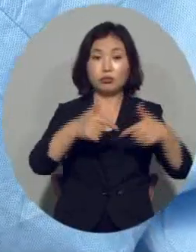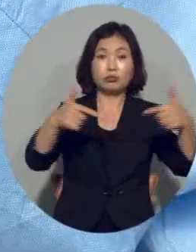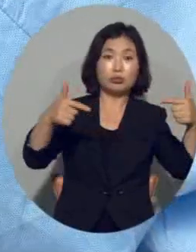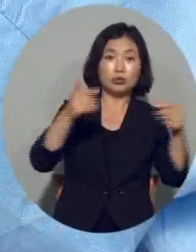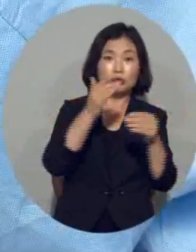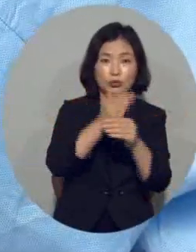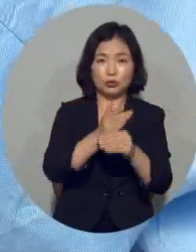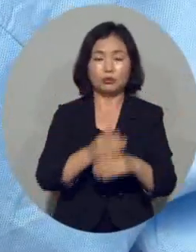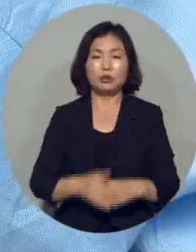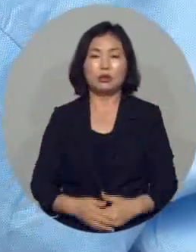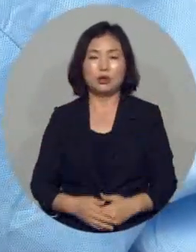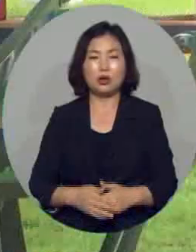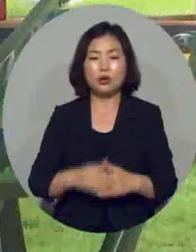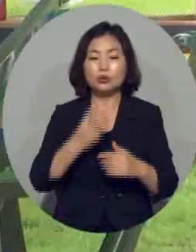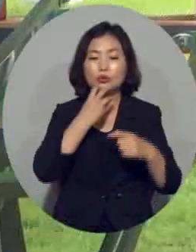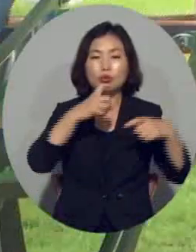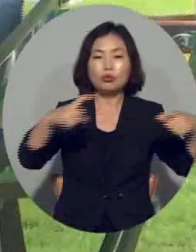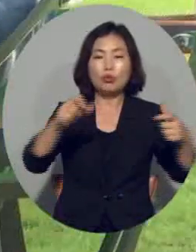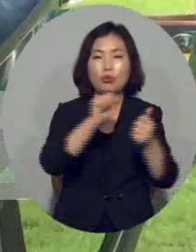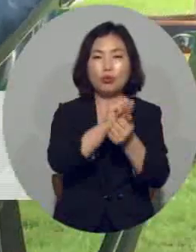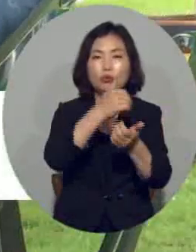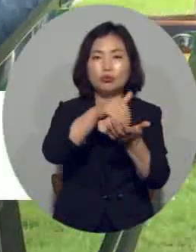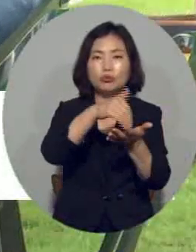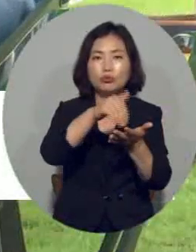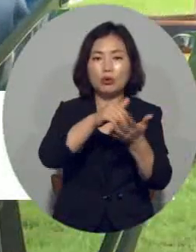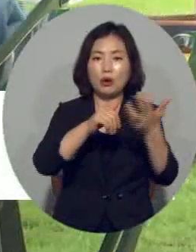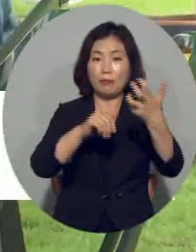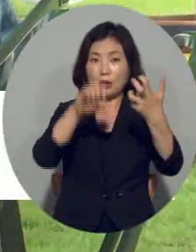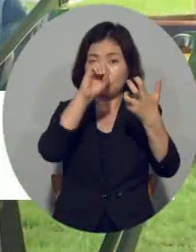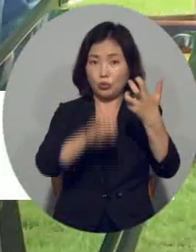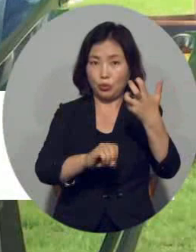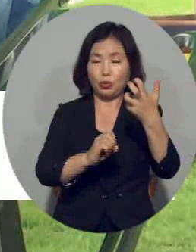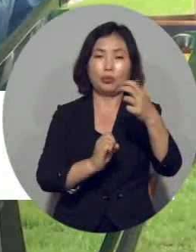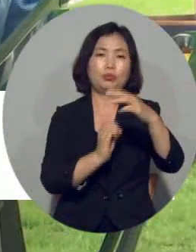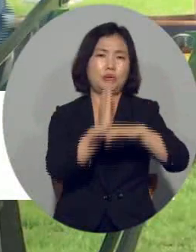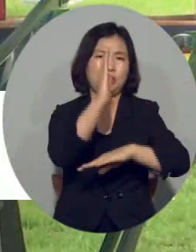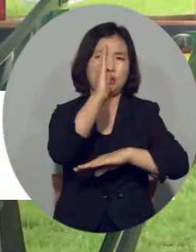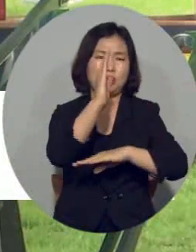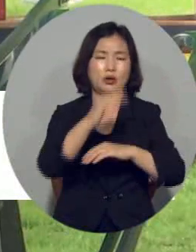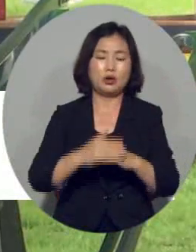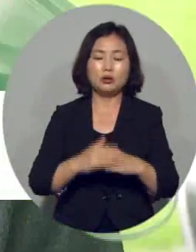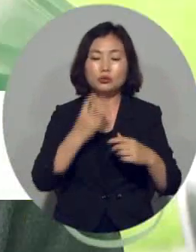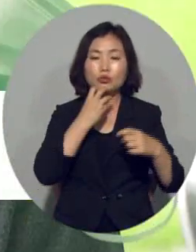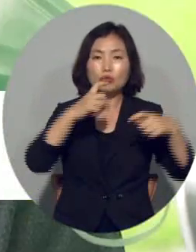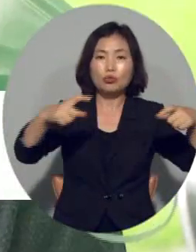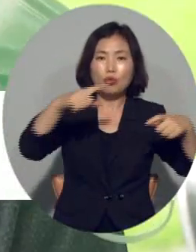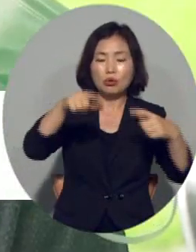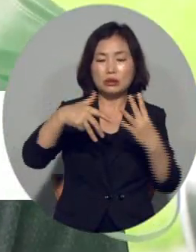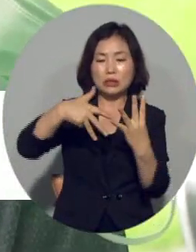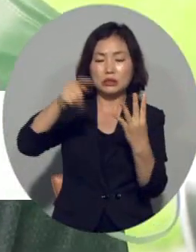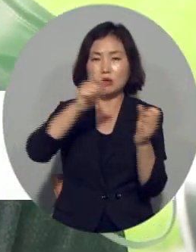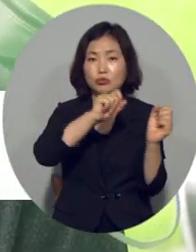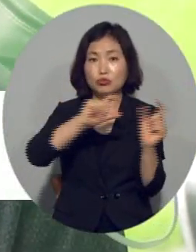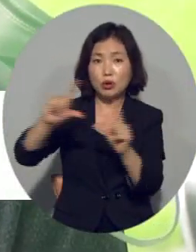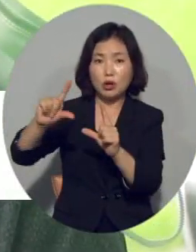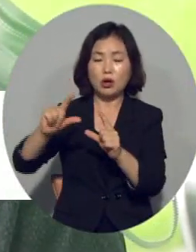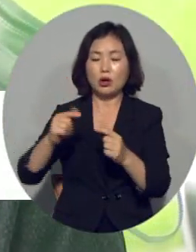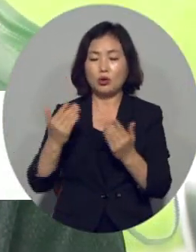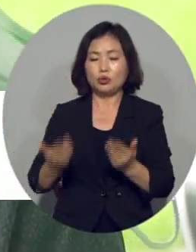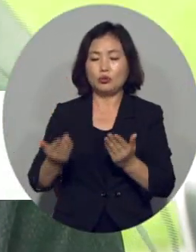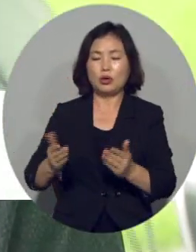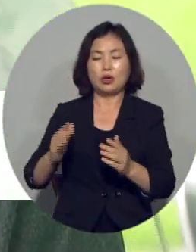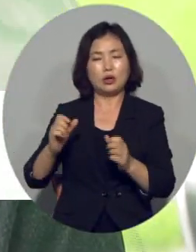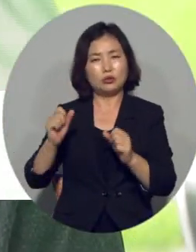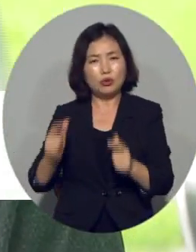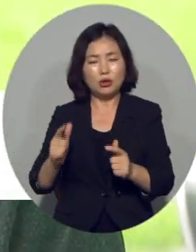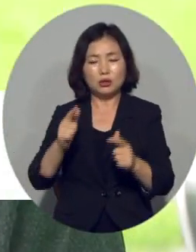계속되고 있습니다 수도권 확트인 자 비율은 80% 에 육박합니다 수도권 중심의 4차 대유행 이 휴가철을 맞아